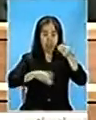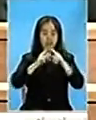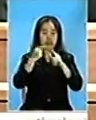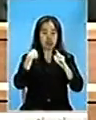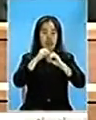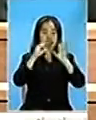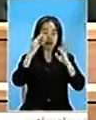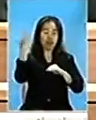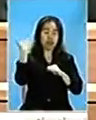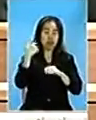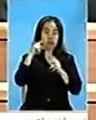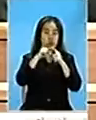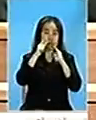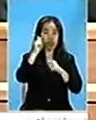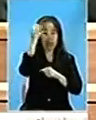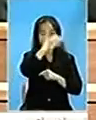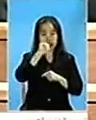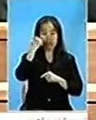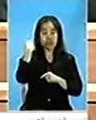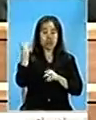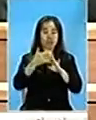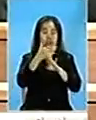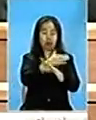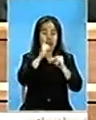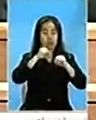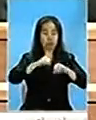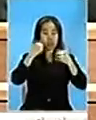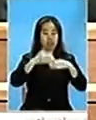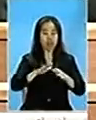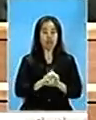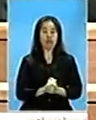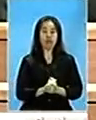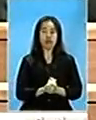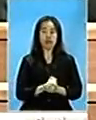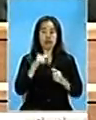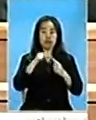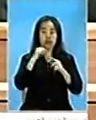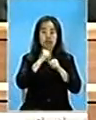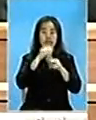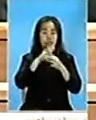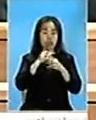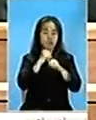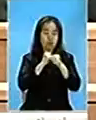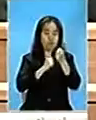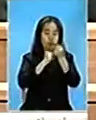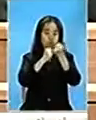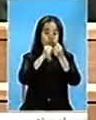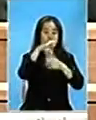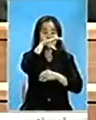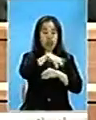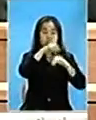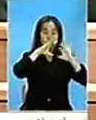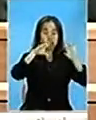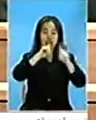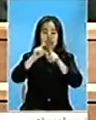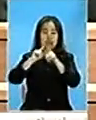มัยคุณอภิสิทธิ์เวชชาชีวะได้ออกเป็นมติคณะรัฐมนตรีด้วยซ้ำไปครับที่เราจะต้องขับเคลื่อนส่วนราชการต่